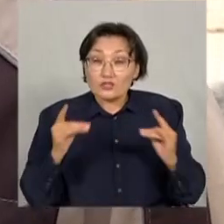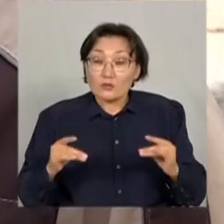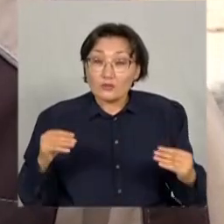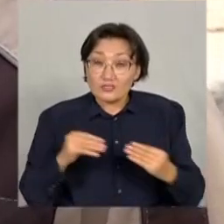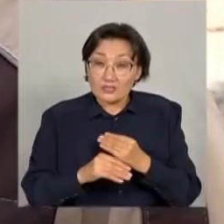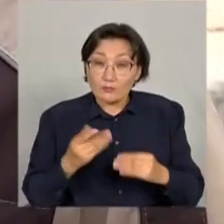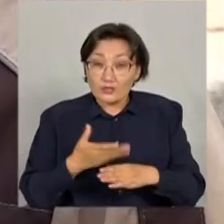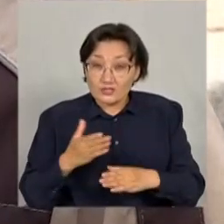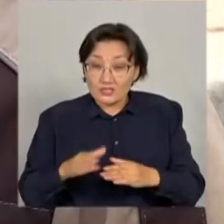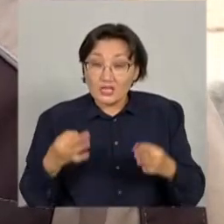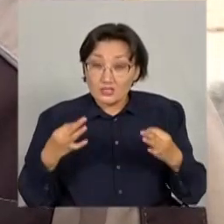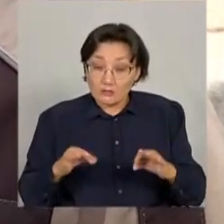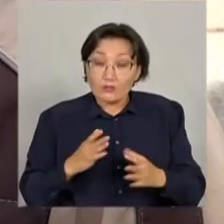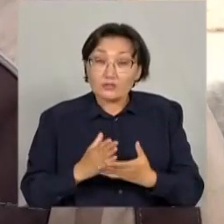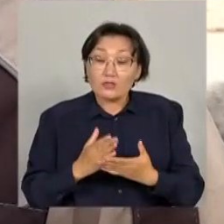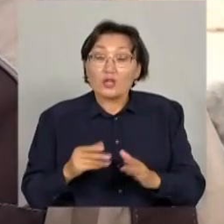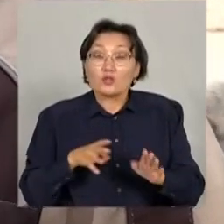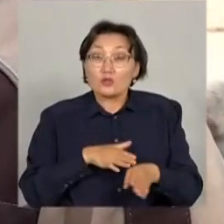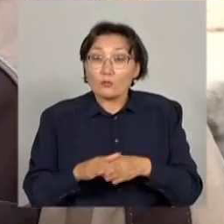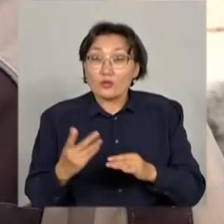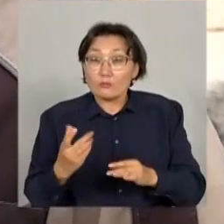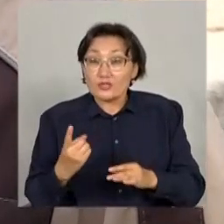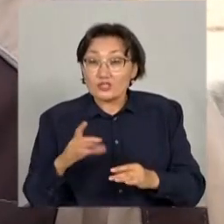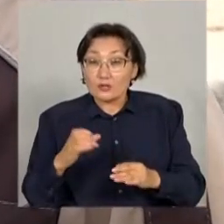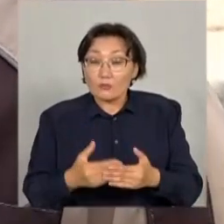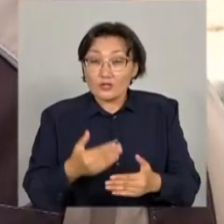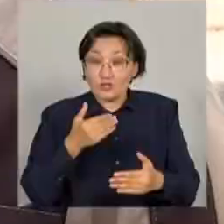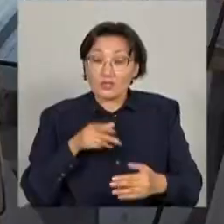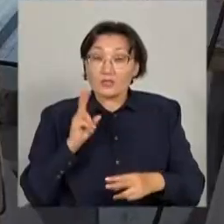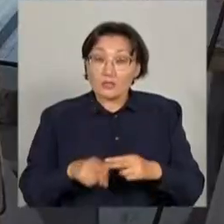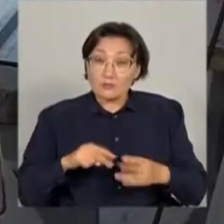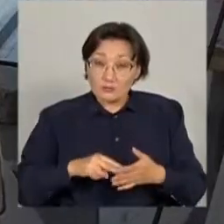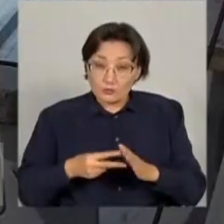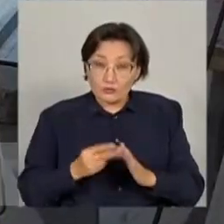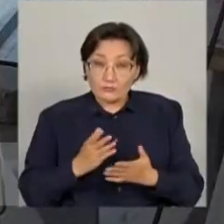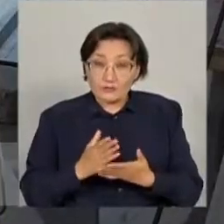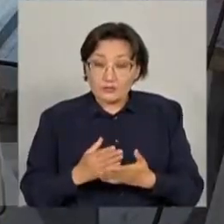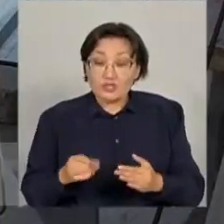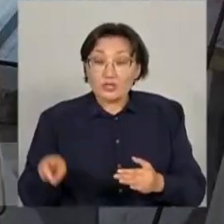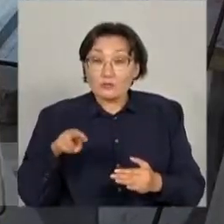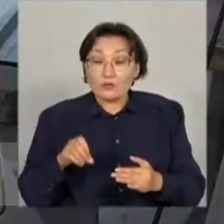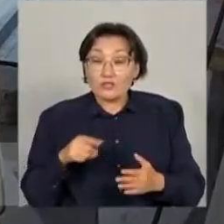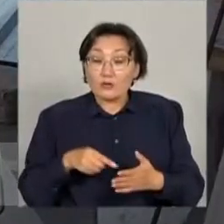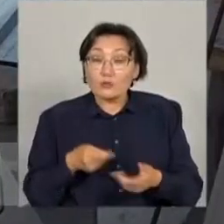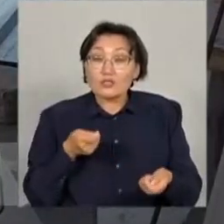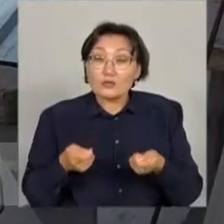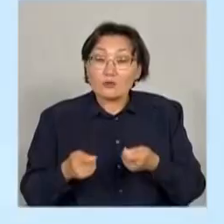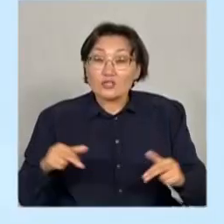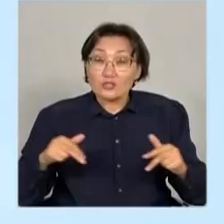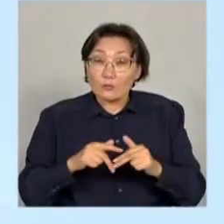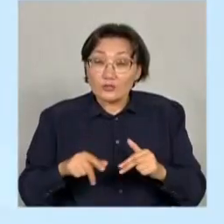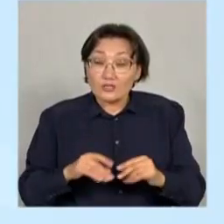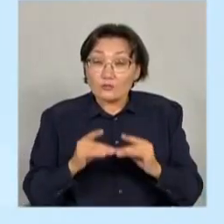қозғалыс кезең-кезеңмен ашылып отырады. Ал толығымен 1-ші қыркүйекке дейін аяқтаймыз. Сонымен қатар қала басшысы жаяу